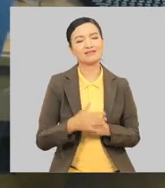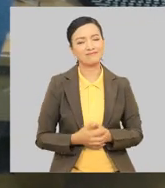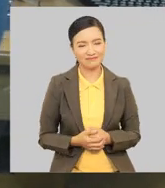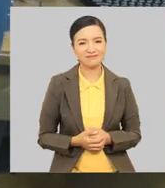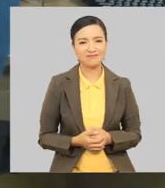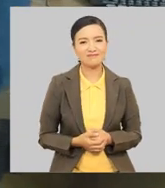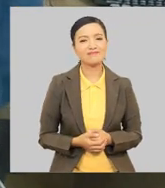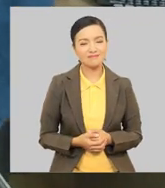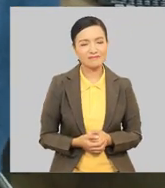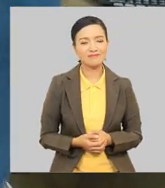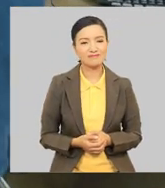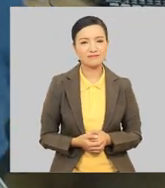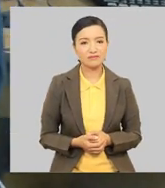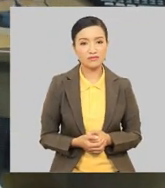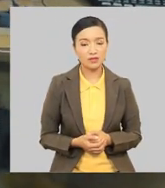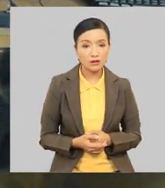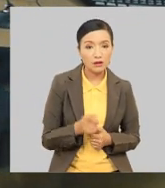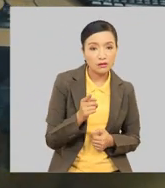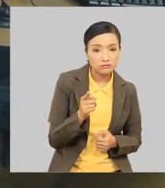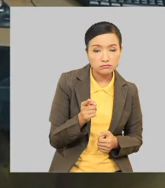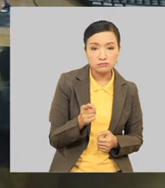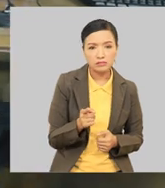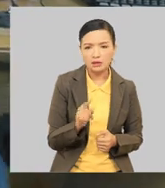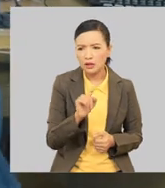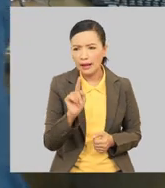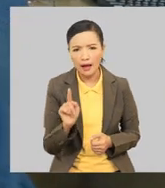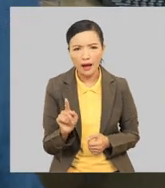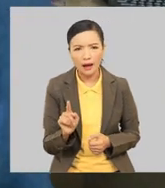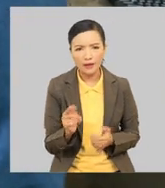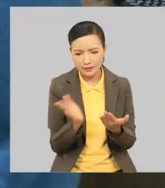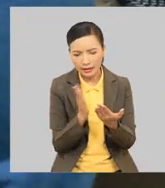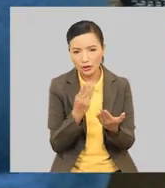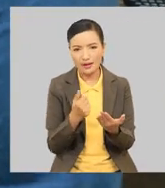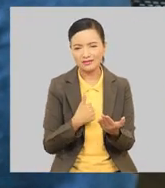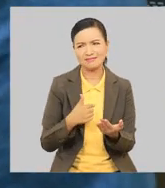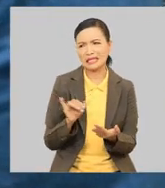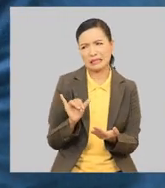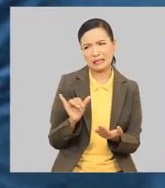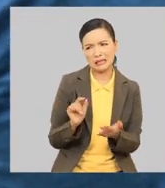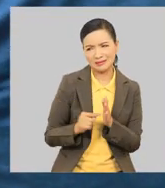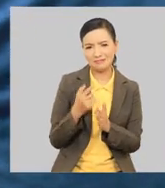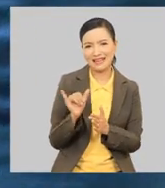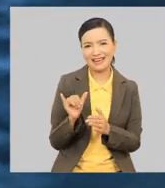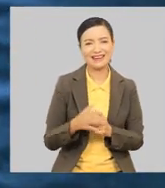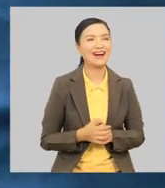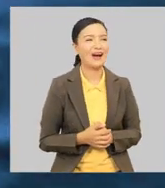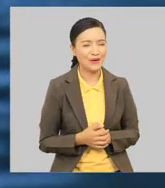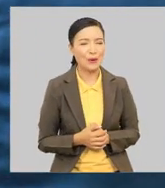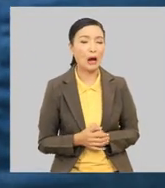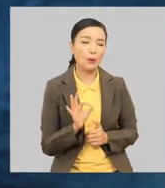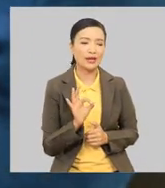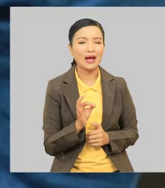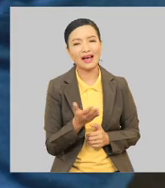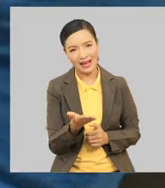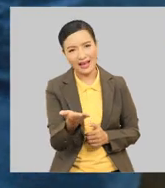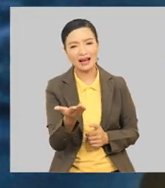ได้ค่ะ ครับนี่เอาแล้วงานตอนนี้ทำตอนนี้ไปถึงไหนแล้วครับกี่หน้าแล้ว เดี๋ยวนะคะยังไม่ได้เริ่ม โอเ